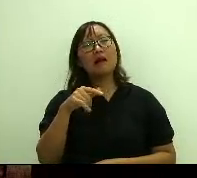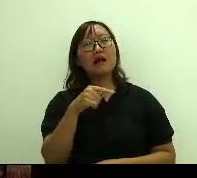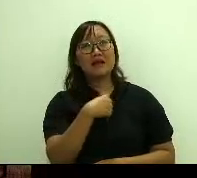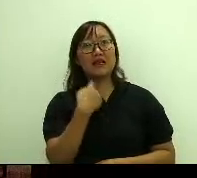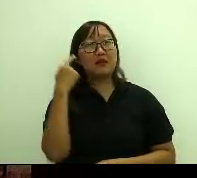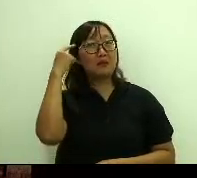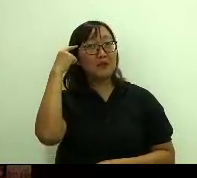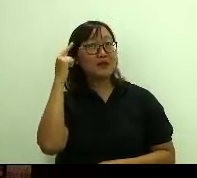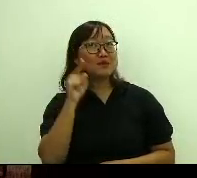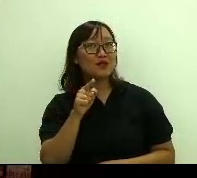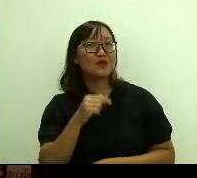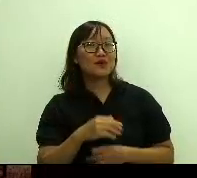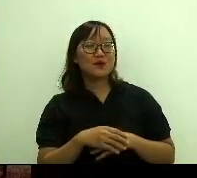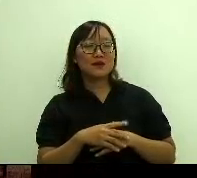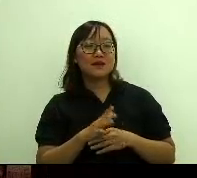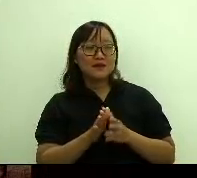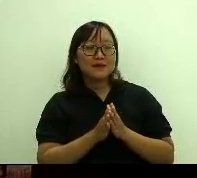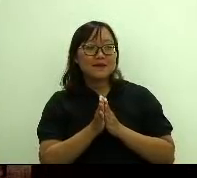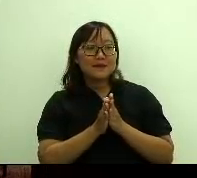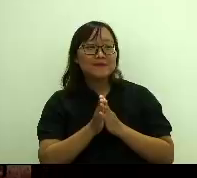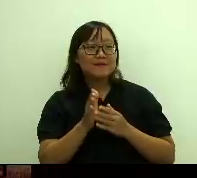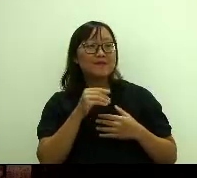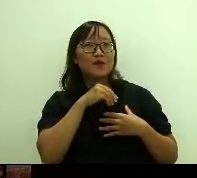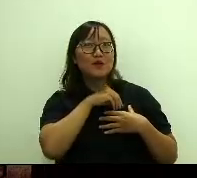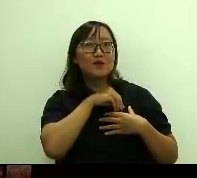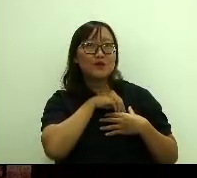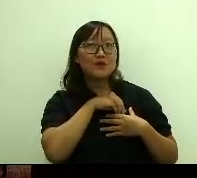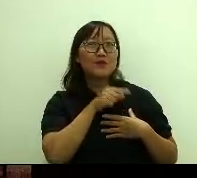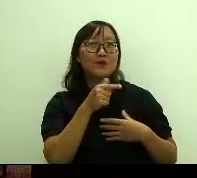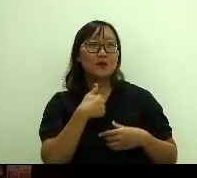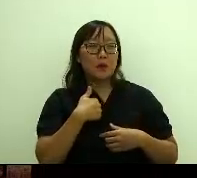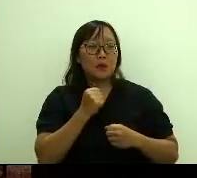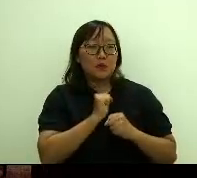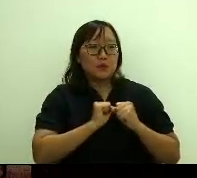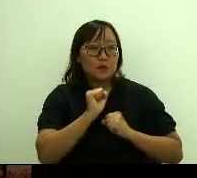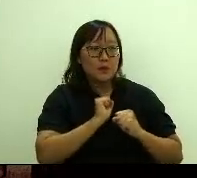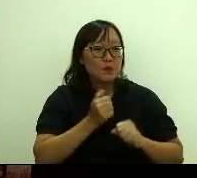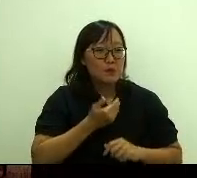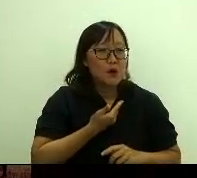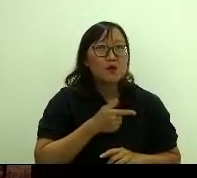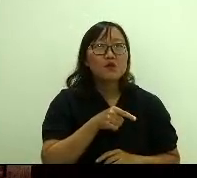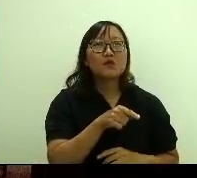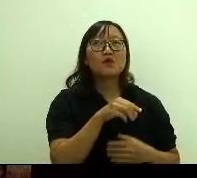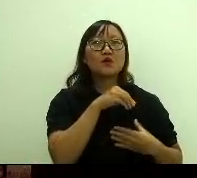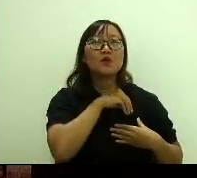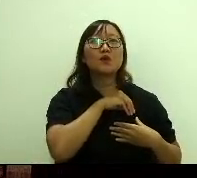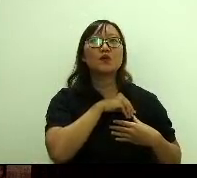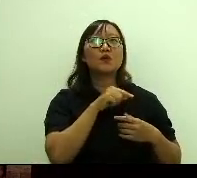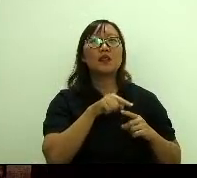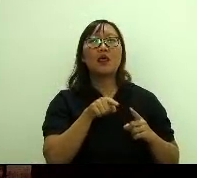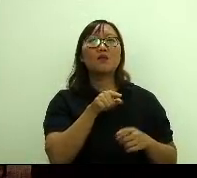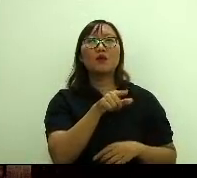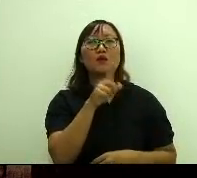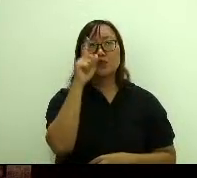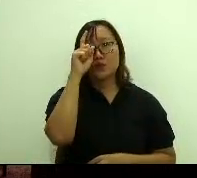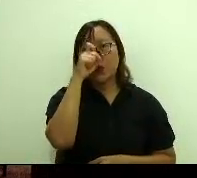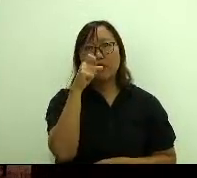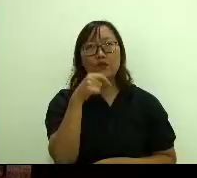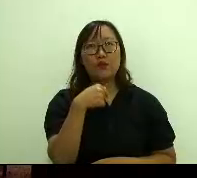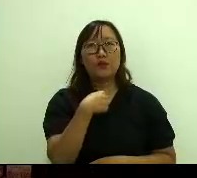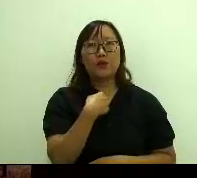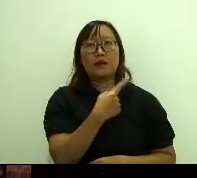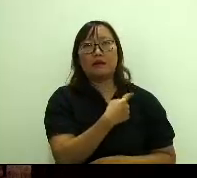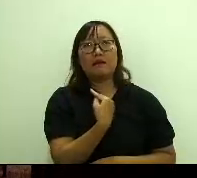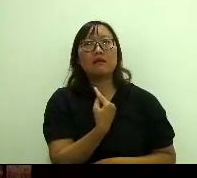akhirnya mengalami suatu kesulitan untuk kita sendiri. Saudari-saudaraku yang terkasih,